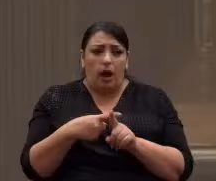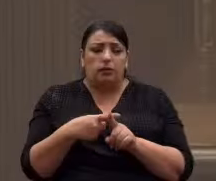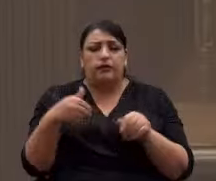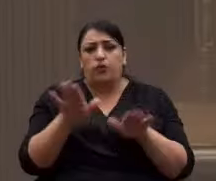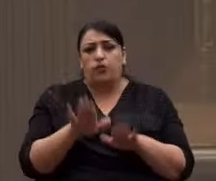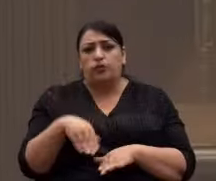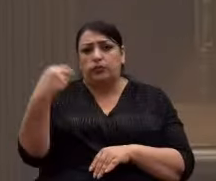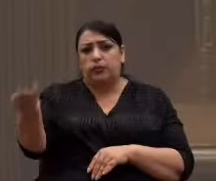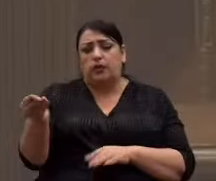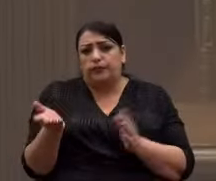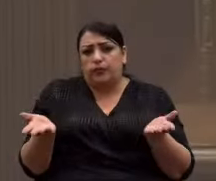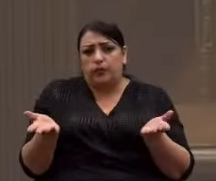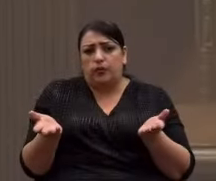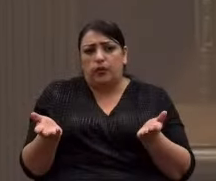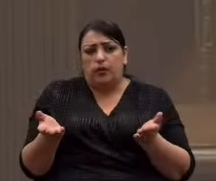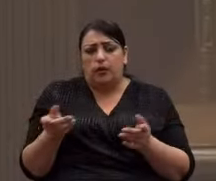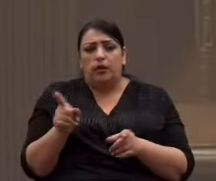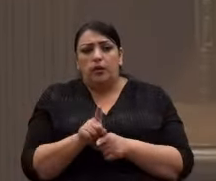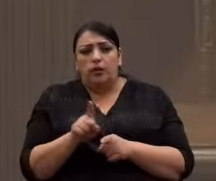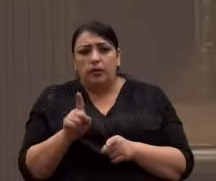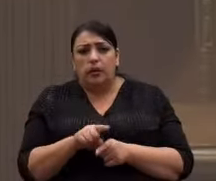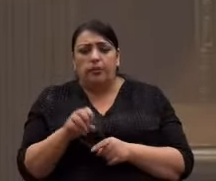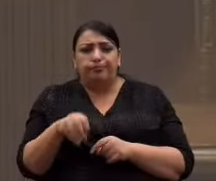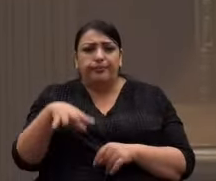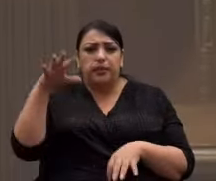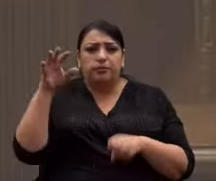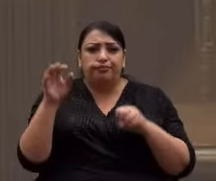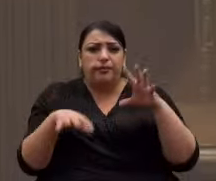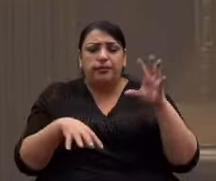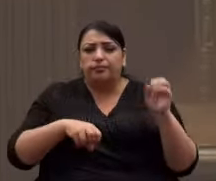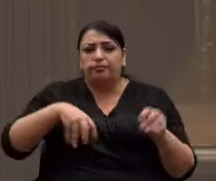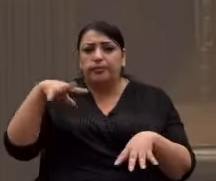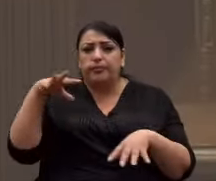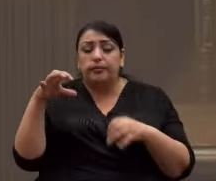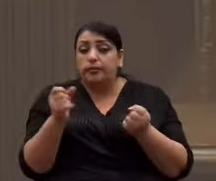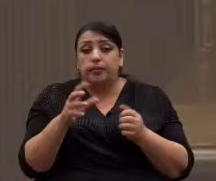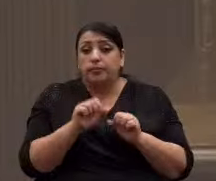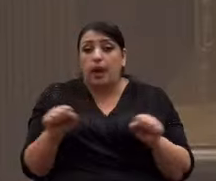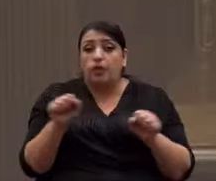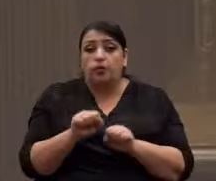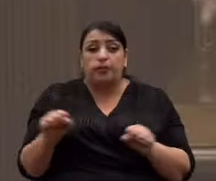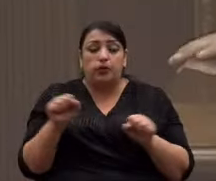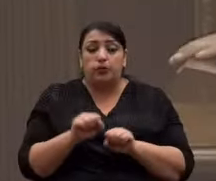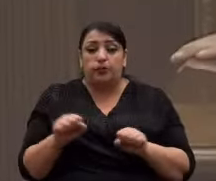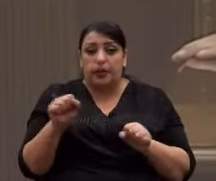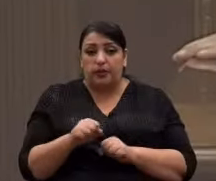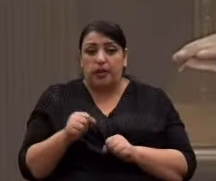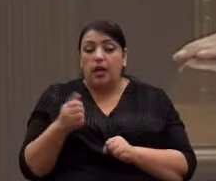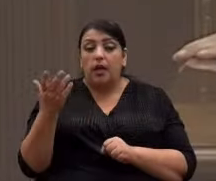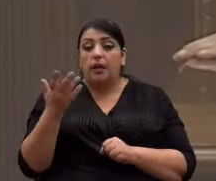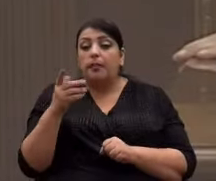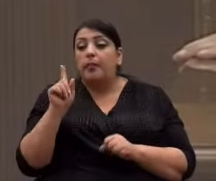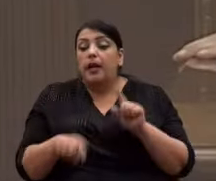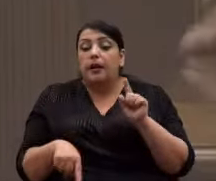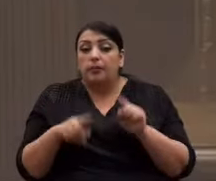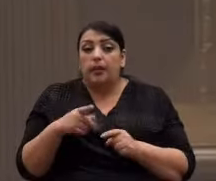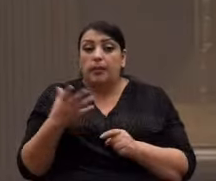այդպես, այդ պղպջակներ են, մեկ-մեկ պայթում ա սիրելի հայրենակից, մեկ-մեկ չի պայթում, երբ պետք ա լինում պայթում